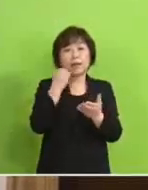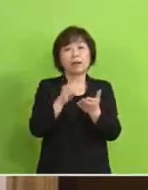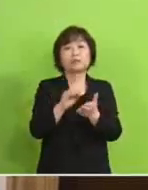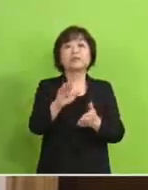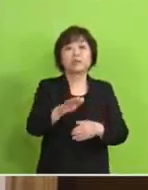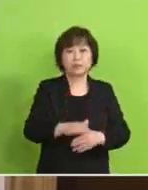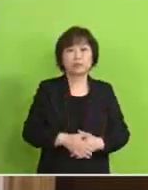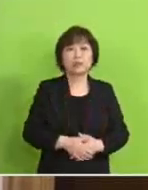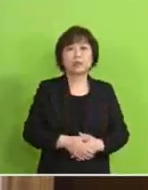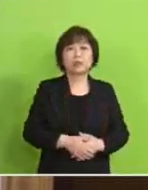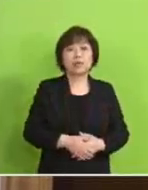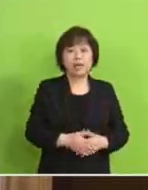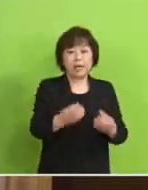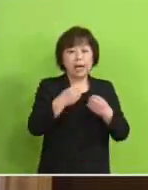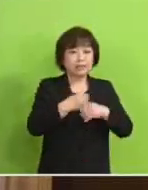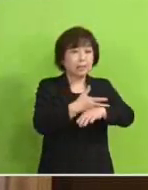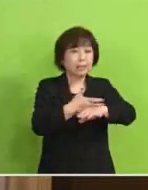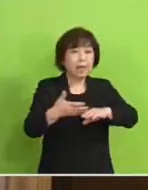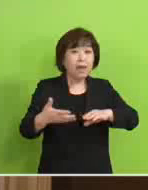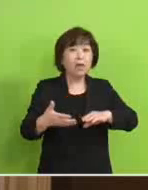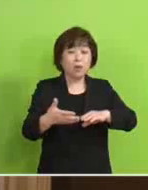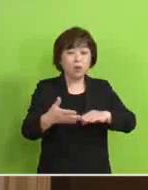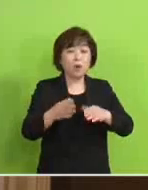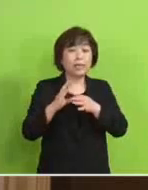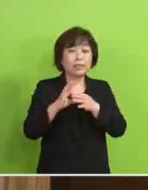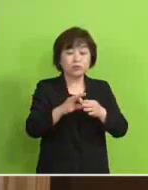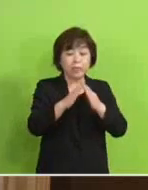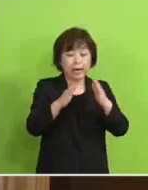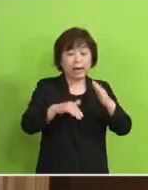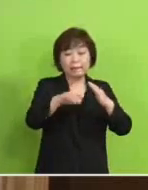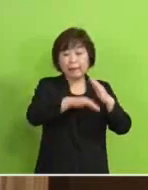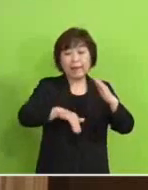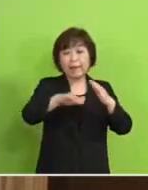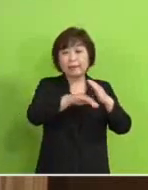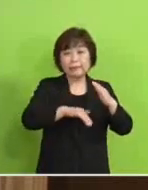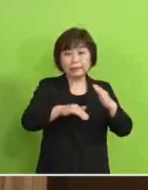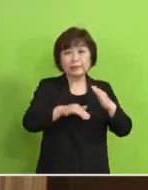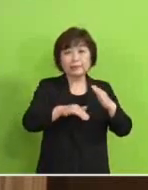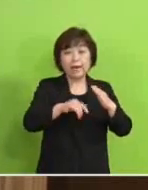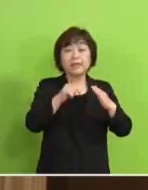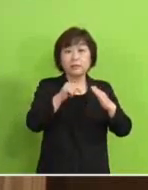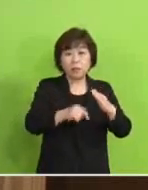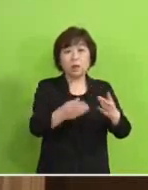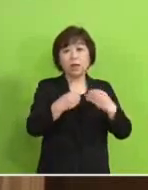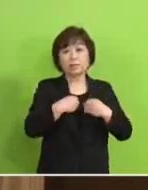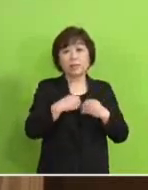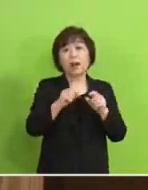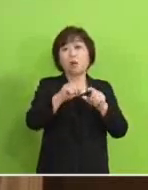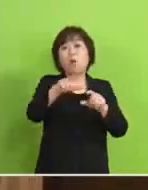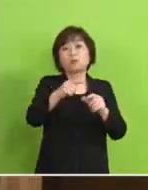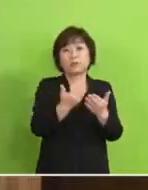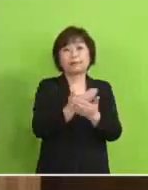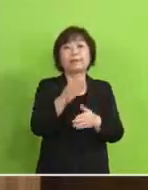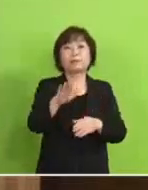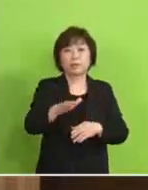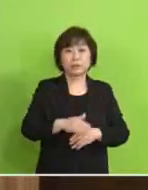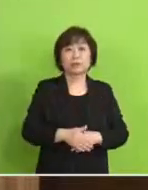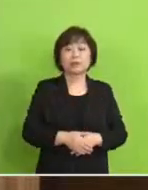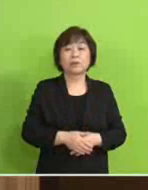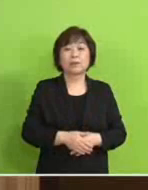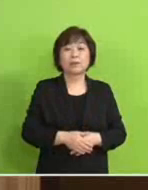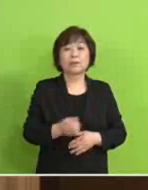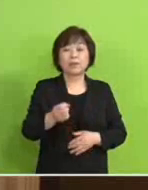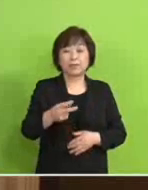。感染経路は引き続き家庭内の感染が多くなっております。そ